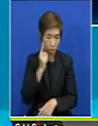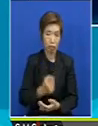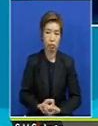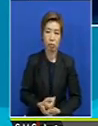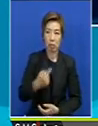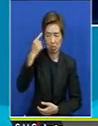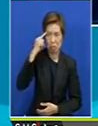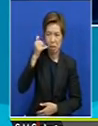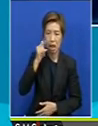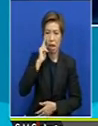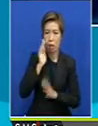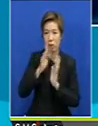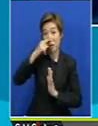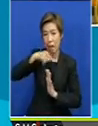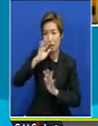คาดว่าเป็นร้อยนะฮะ